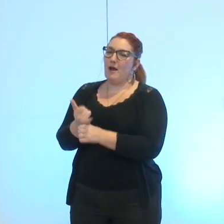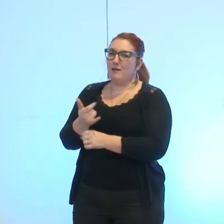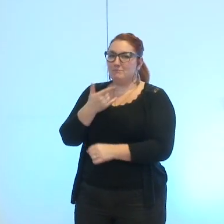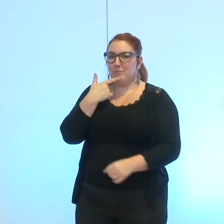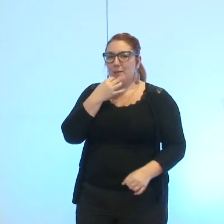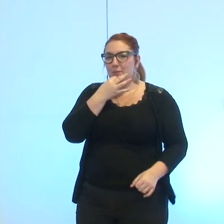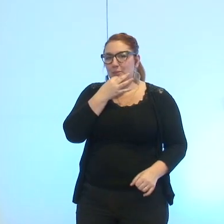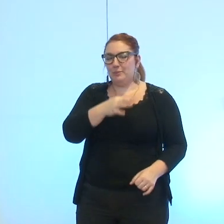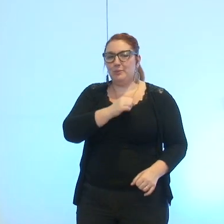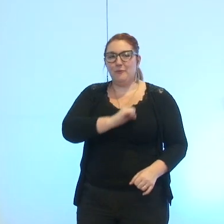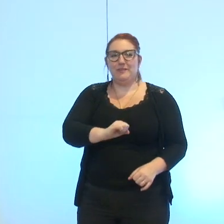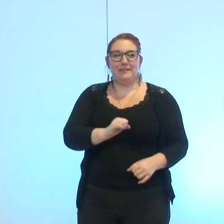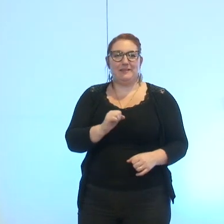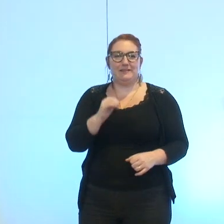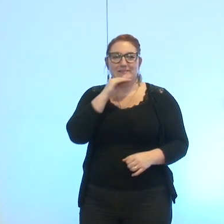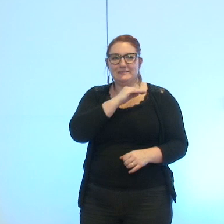trop